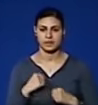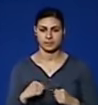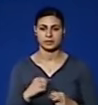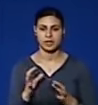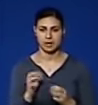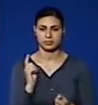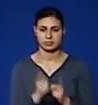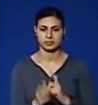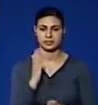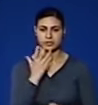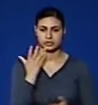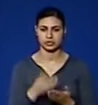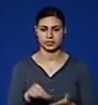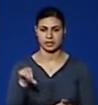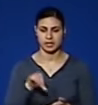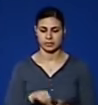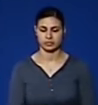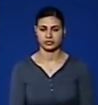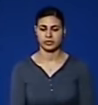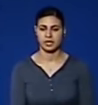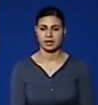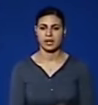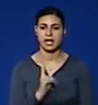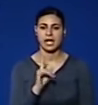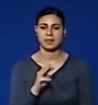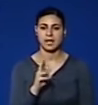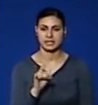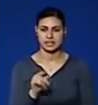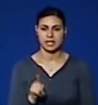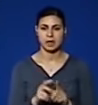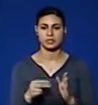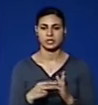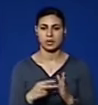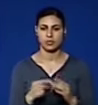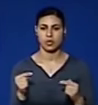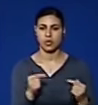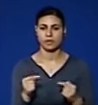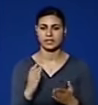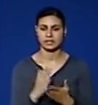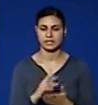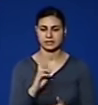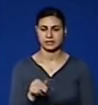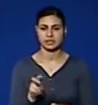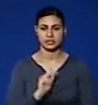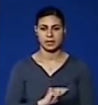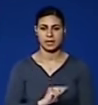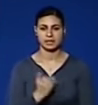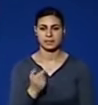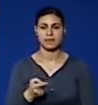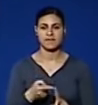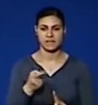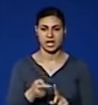ეს ჩემი გამოსვლა. კარმენის და დონ ჟოზეს ასტრაქტ პრინციპში ღირებულებათა კონფლიქტია და ოპერის დამახასიათებელი